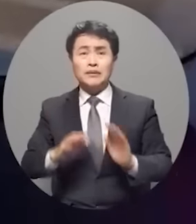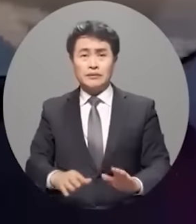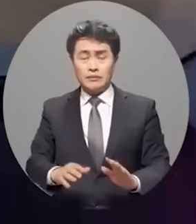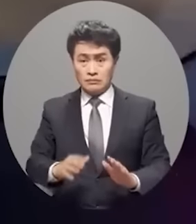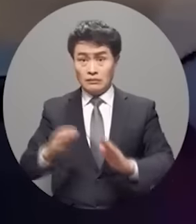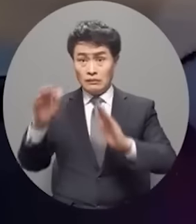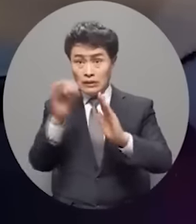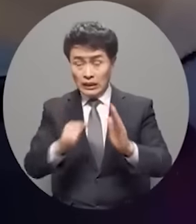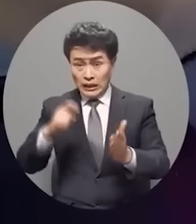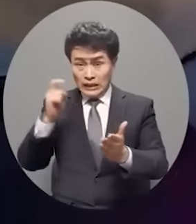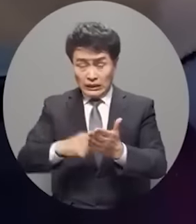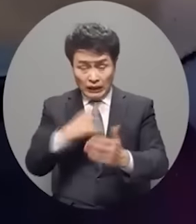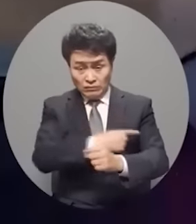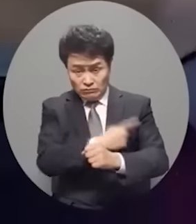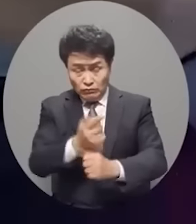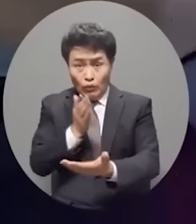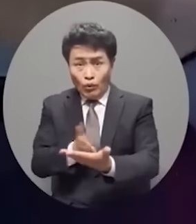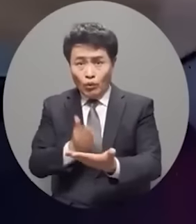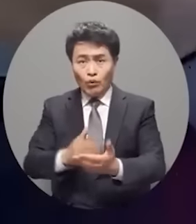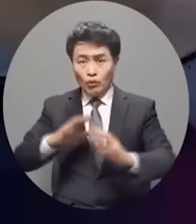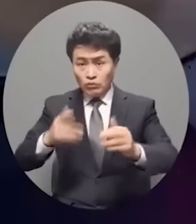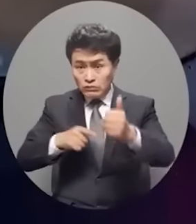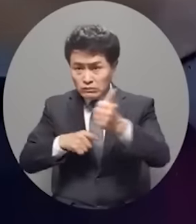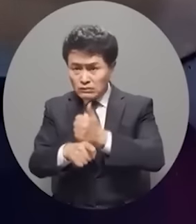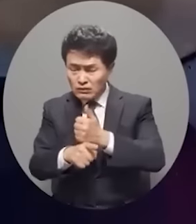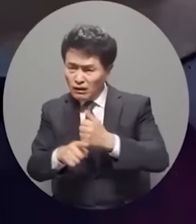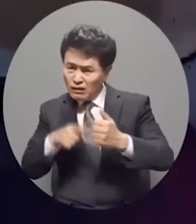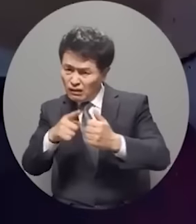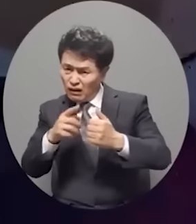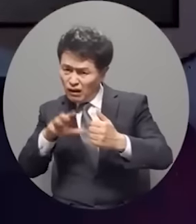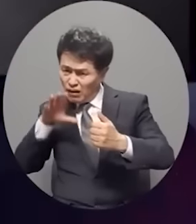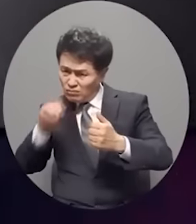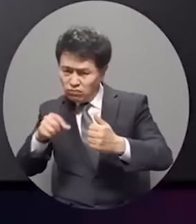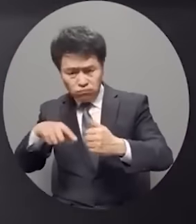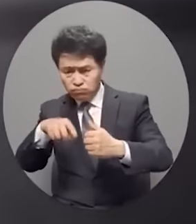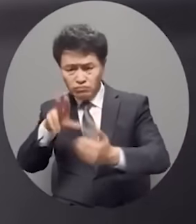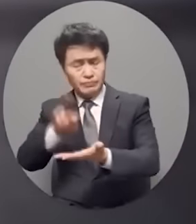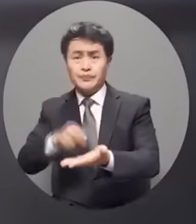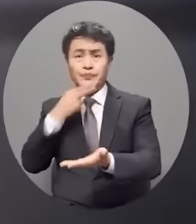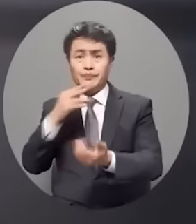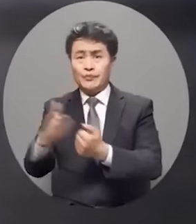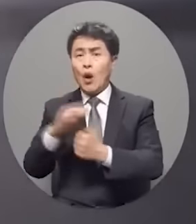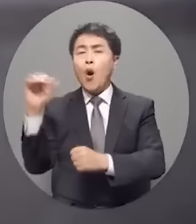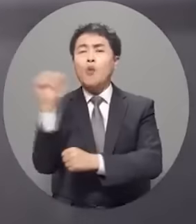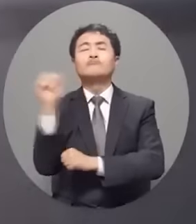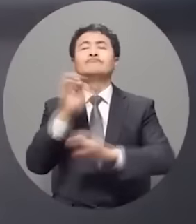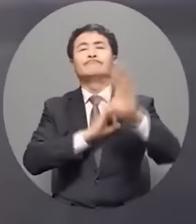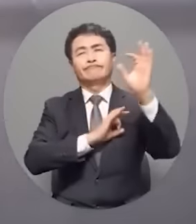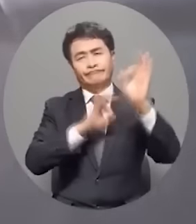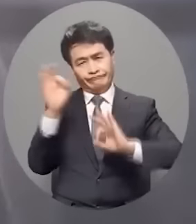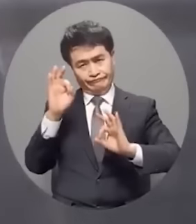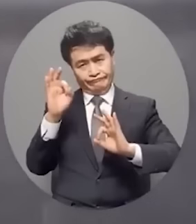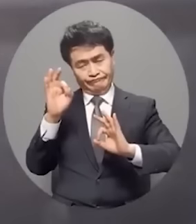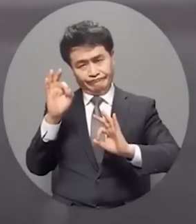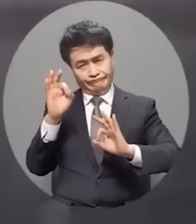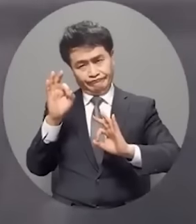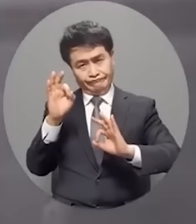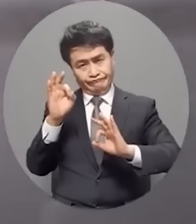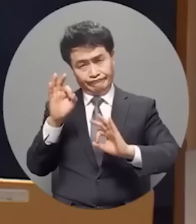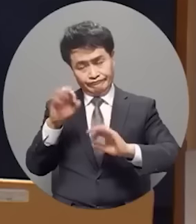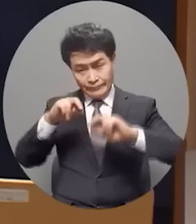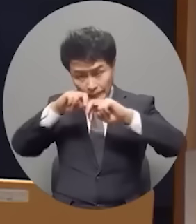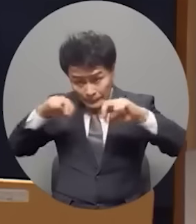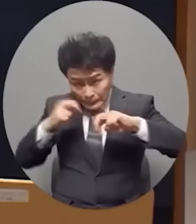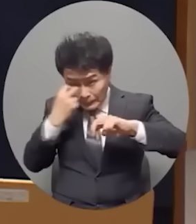유족은 급발진을 주장했지만 국과수는 차량 제동장치에 결함이 없었고 운전자 과실 가능성이 있다는 분석 결과를